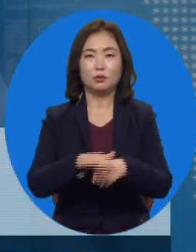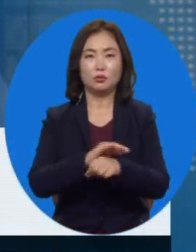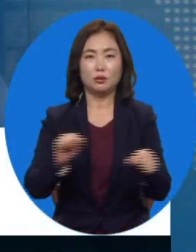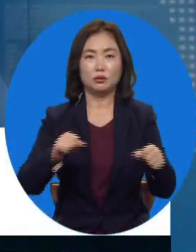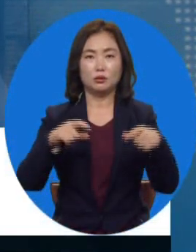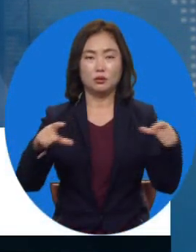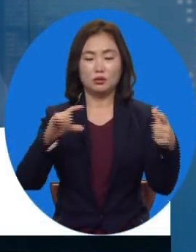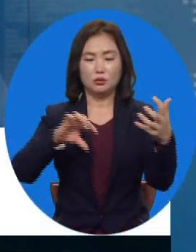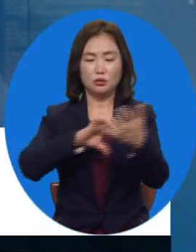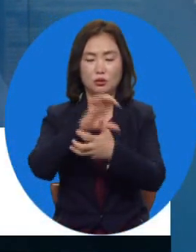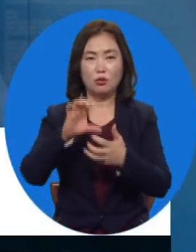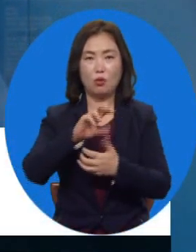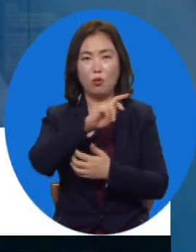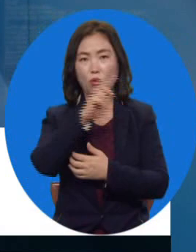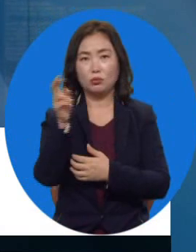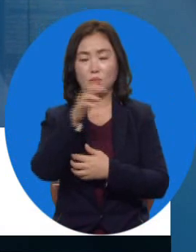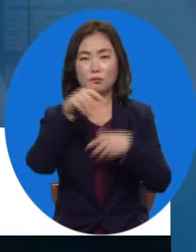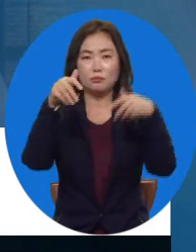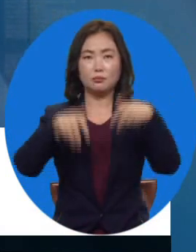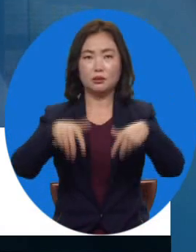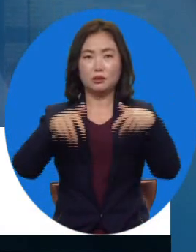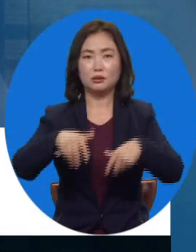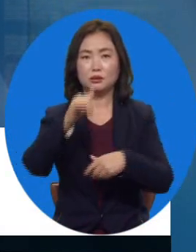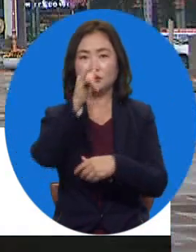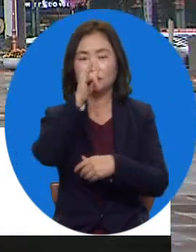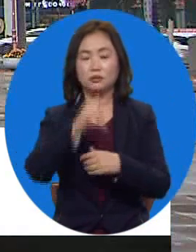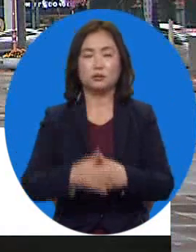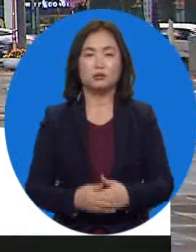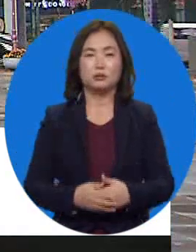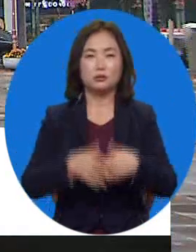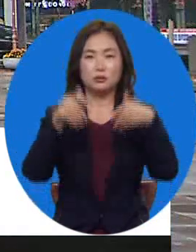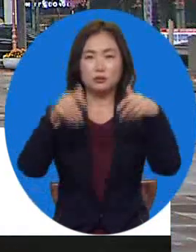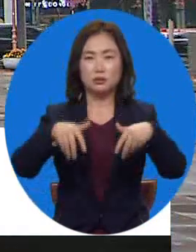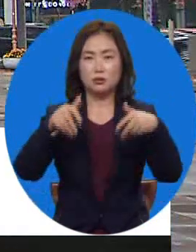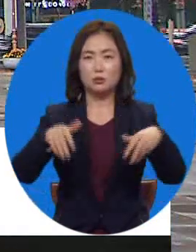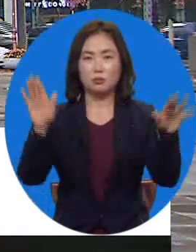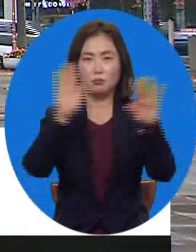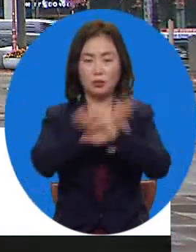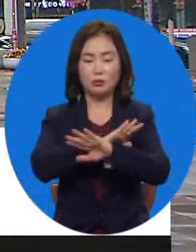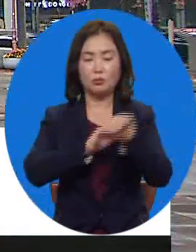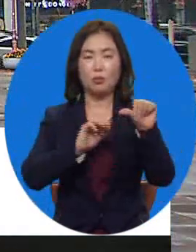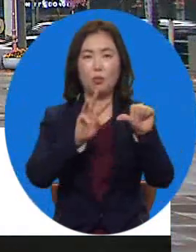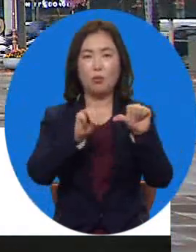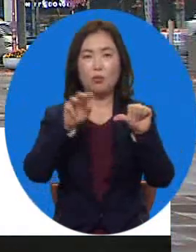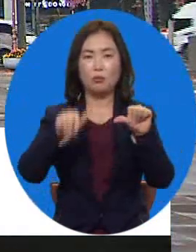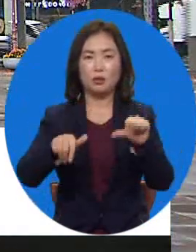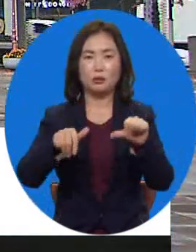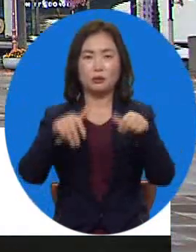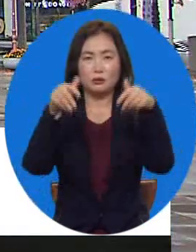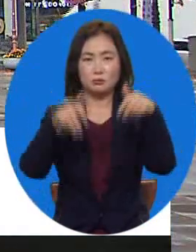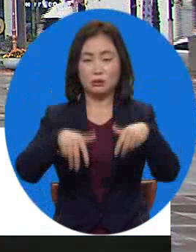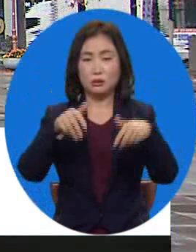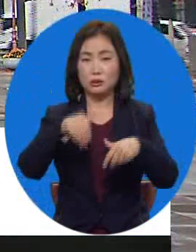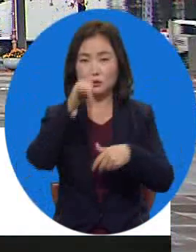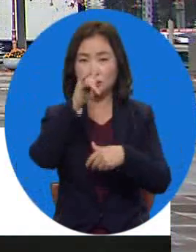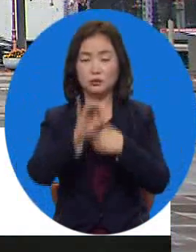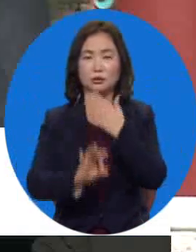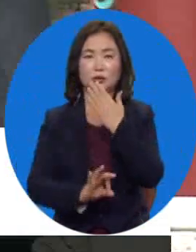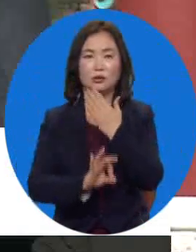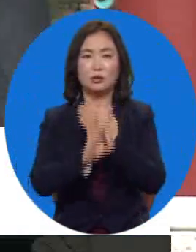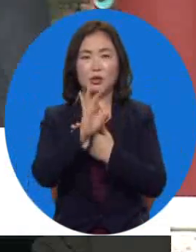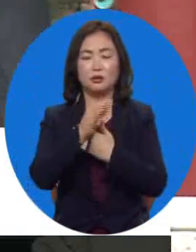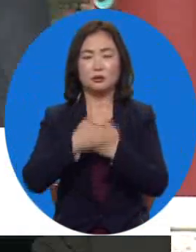다경 국적은 차차 흐려져 오후부터 빗방울 떨어지는 곳이 있겠습니다 예상 강수량은 오늘 반까지 5mm 가량 이